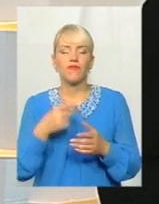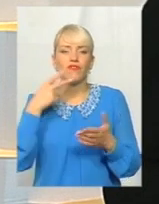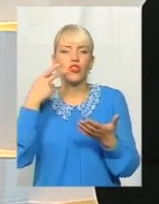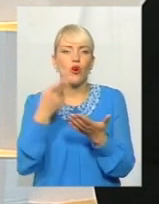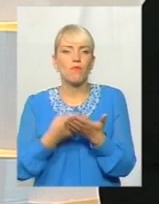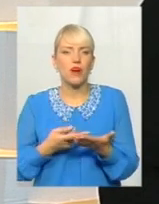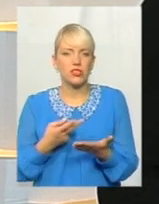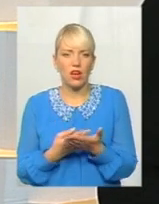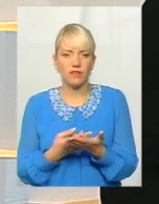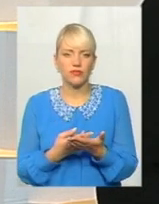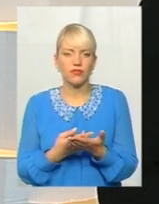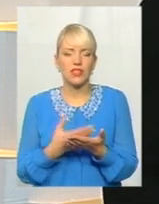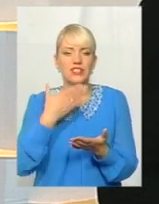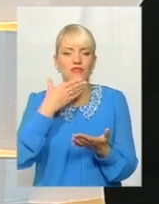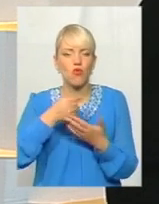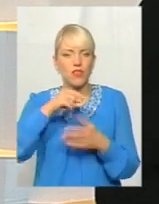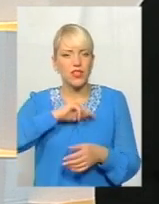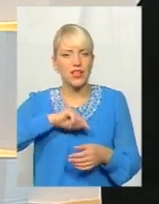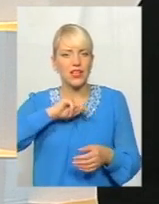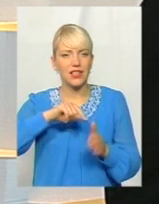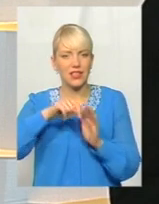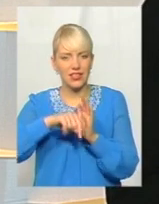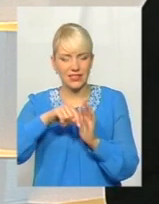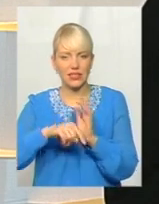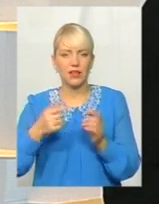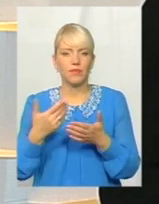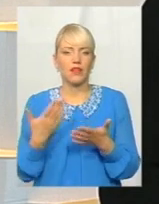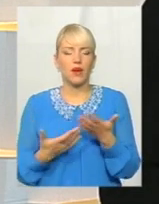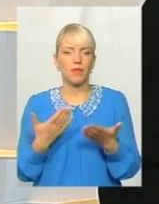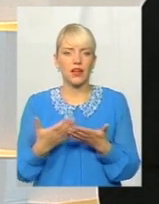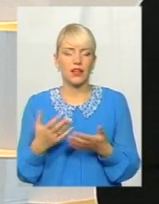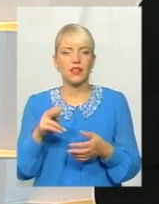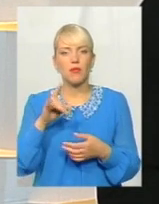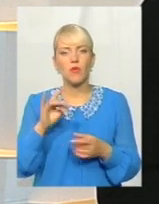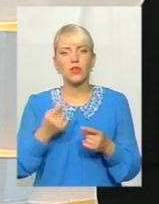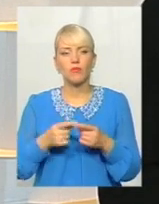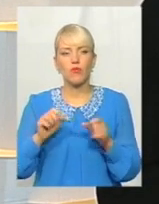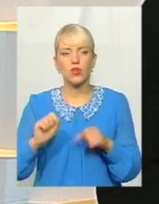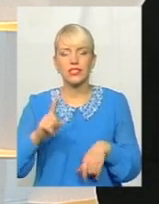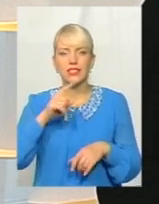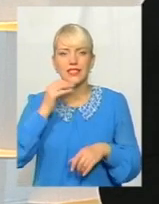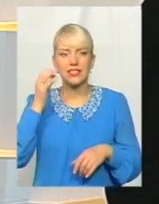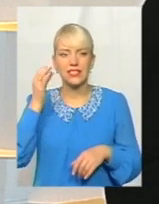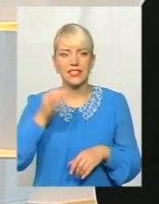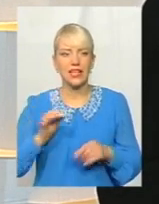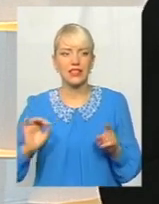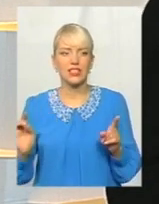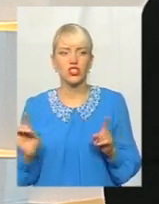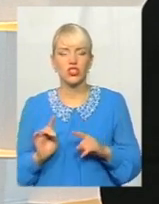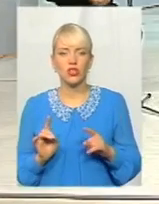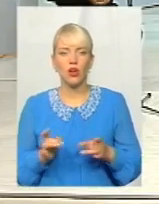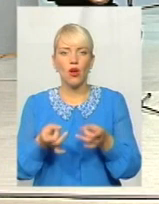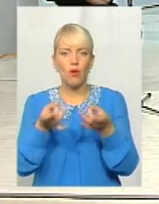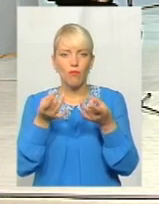відображав, мав певні свої риси. Наприклад, про те же ж можна сказати про те, що от